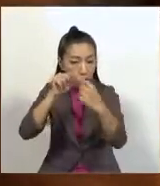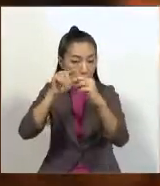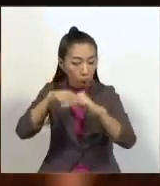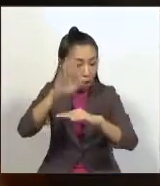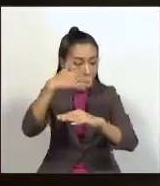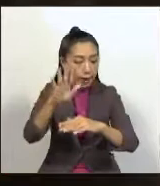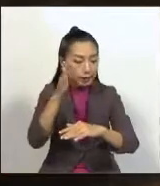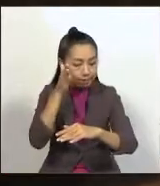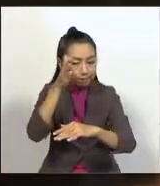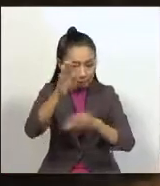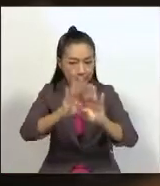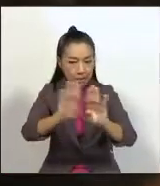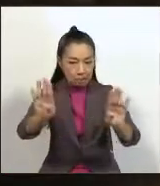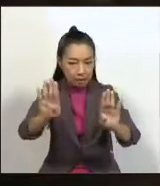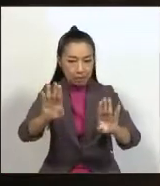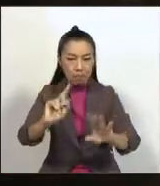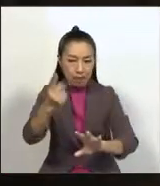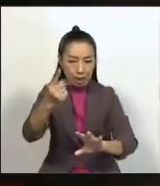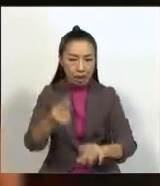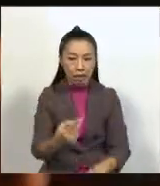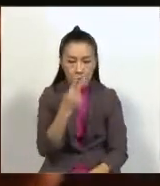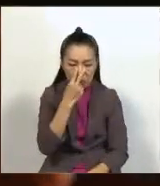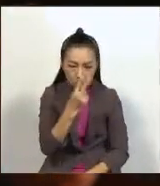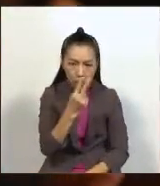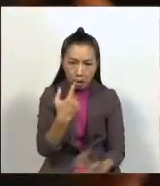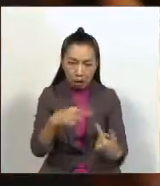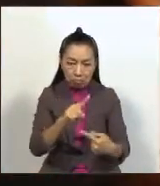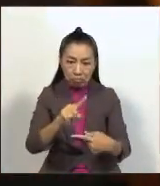เพิ่มให้แล้วเดี๋ยวก็จะดูว่าปฏิกิริยา